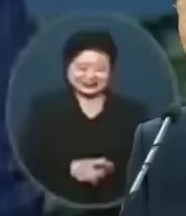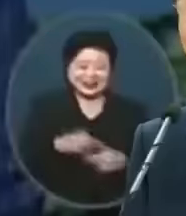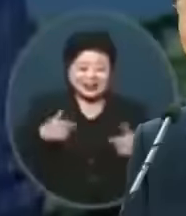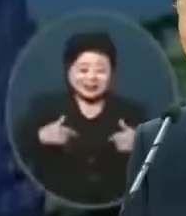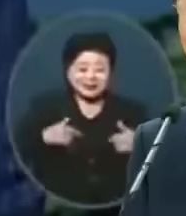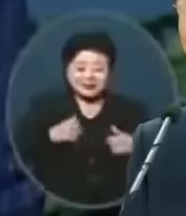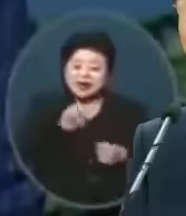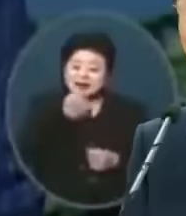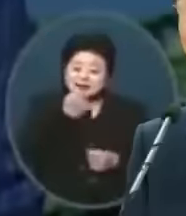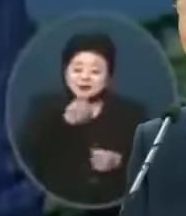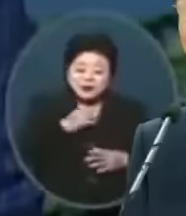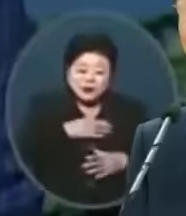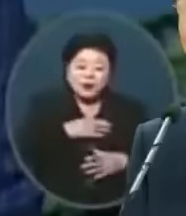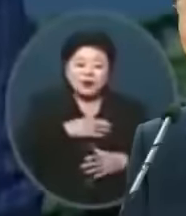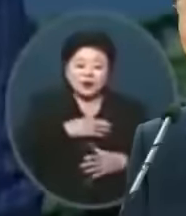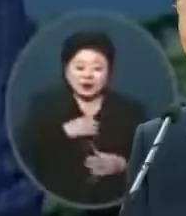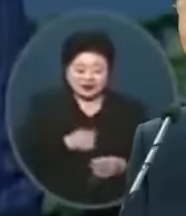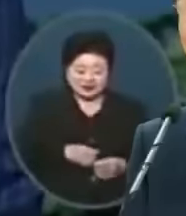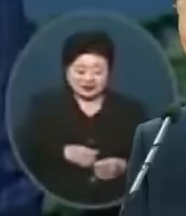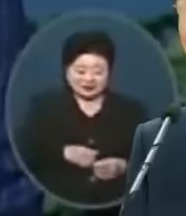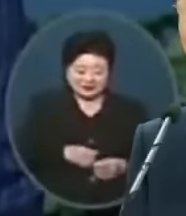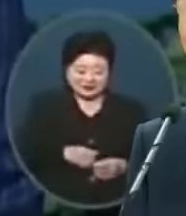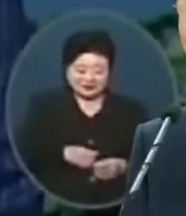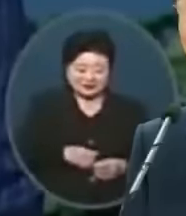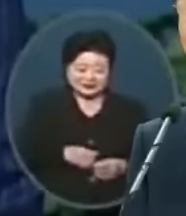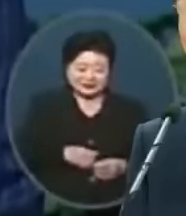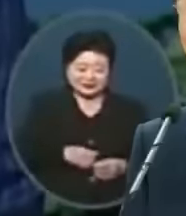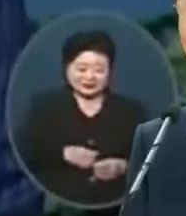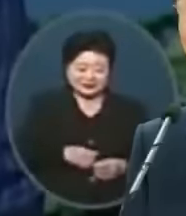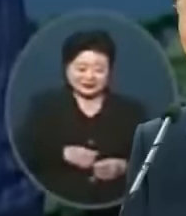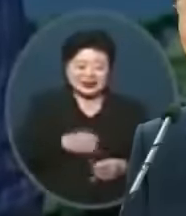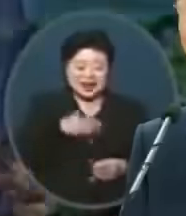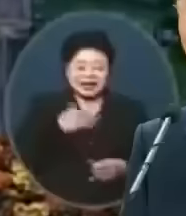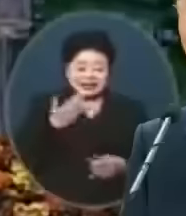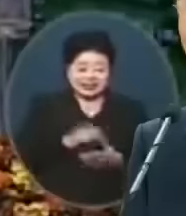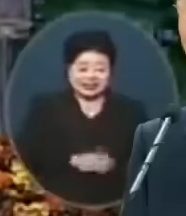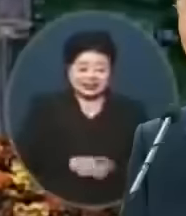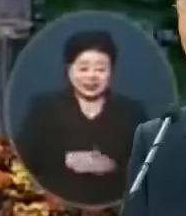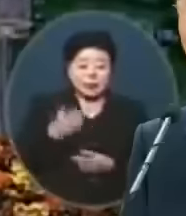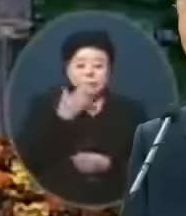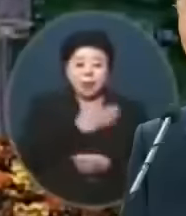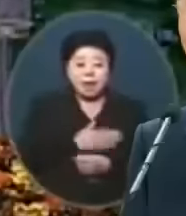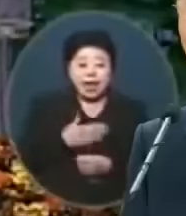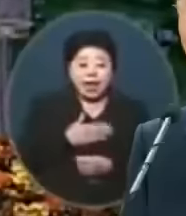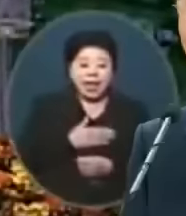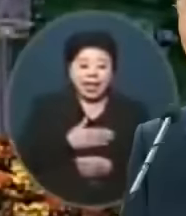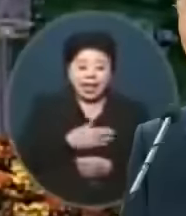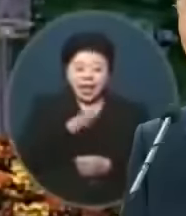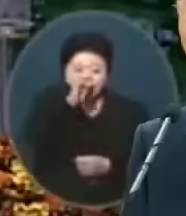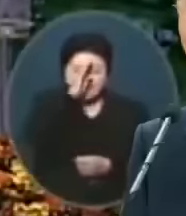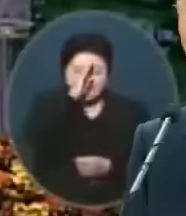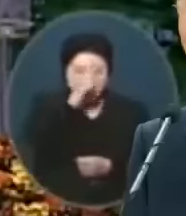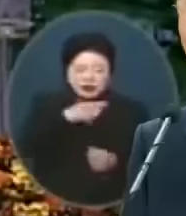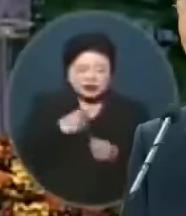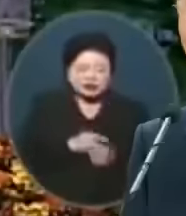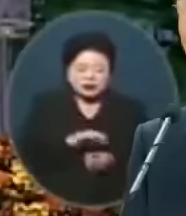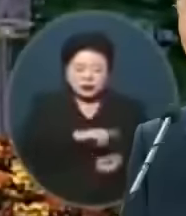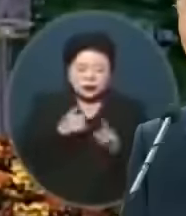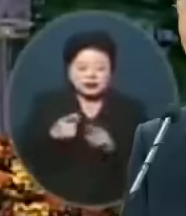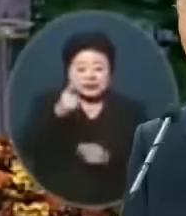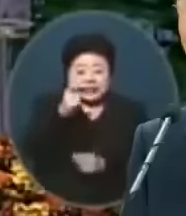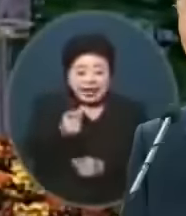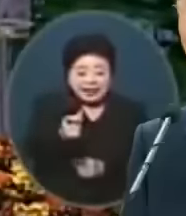기쁨과 웃음의 놀라운 효능을 우리가 알아야 되는 것입니다. 우리 몸에는 질병을 자연적으로 치유하는